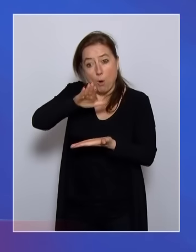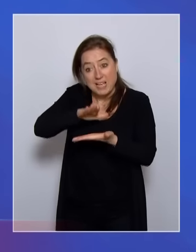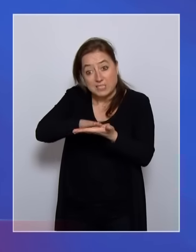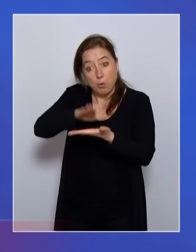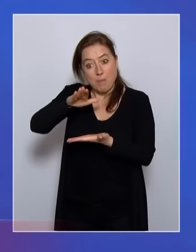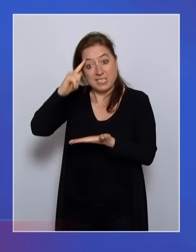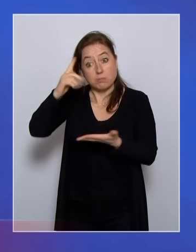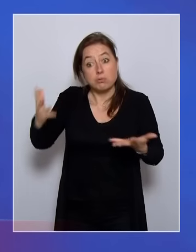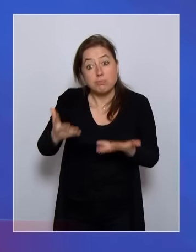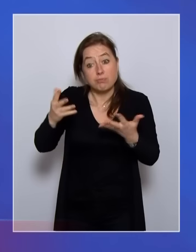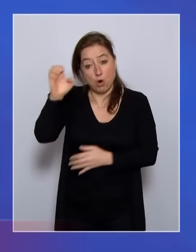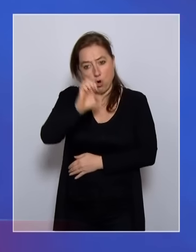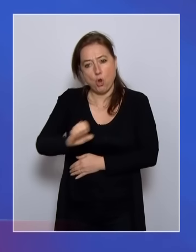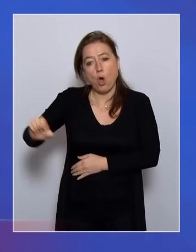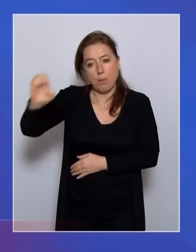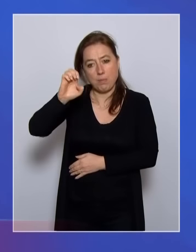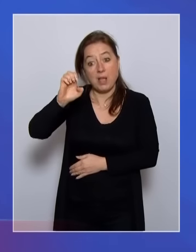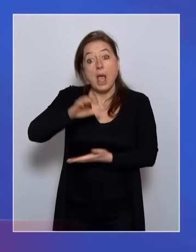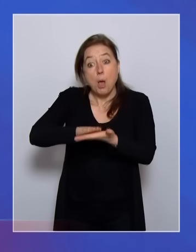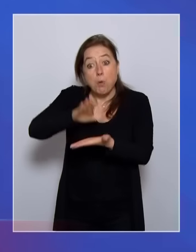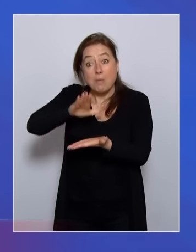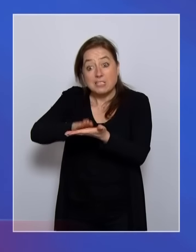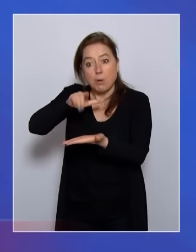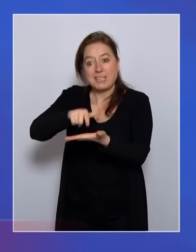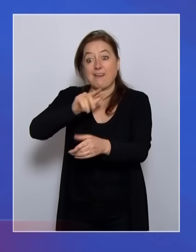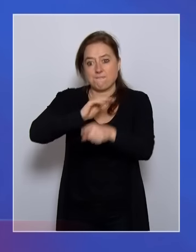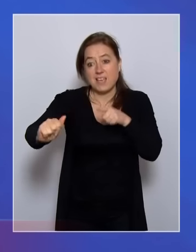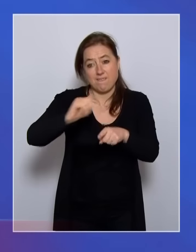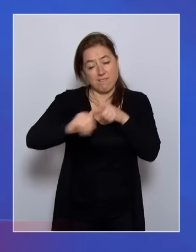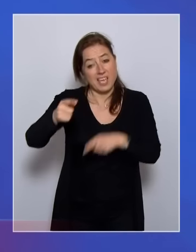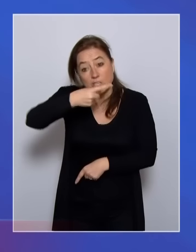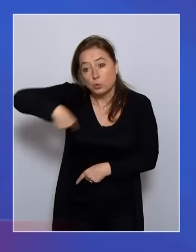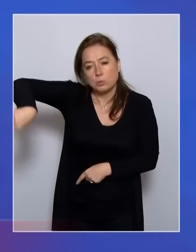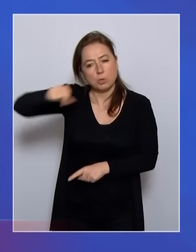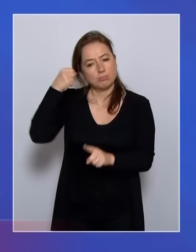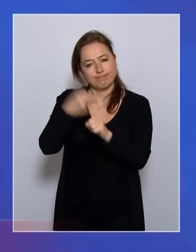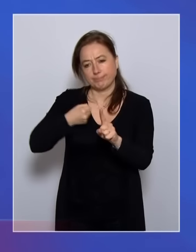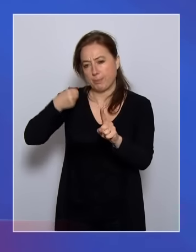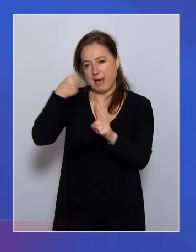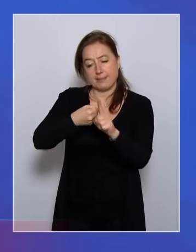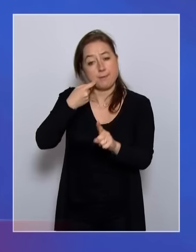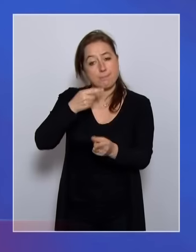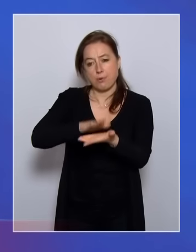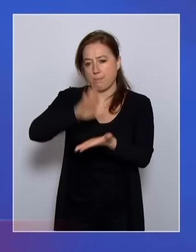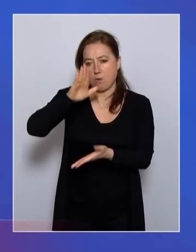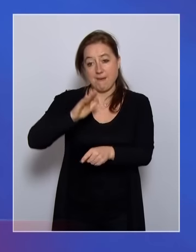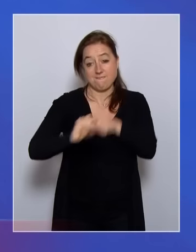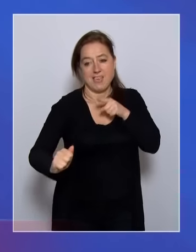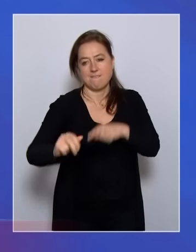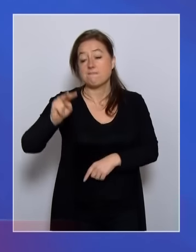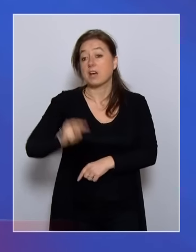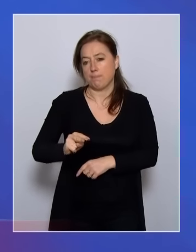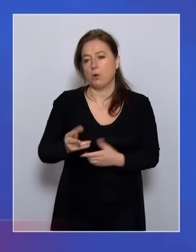pour l'Europe de la décennie à venir et de nous battre ardemment pour les tenir alors